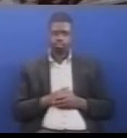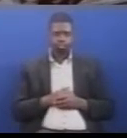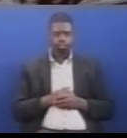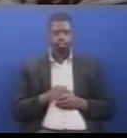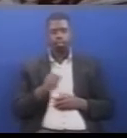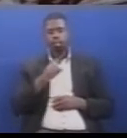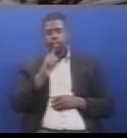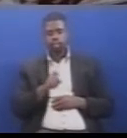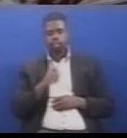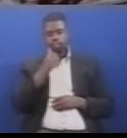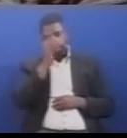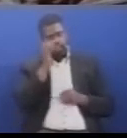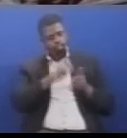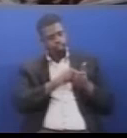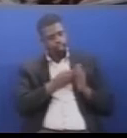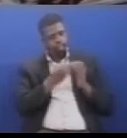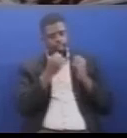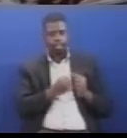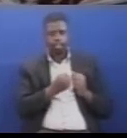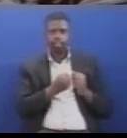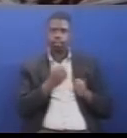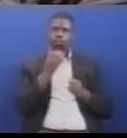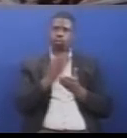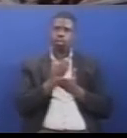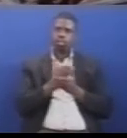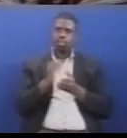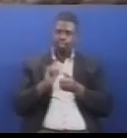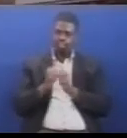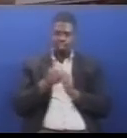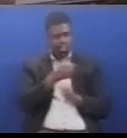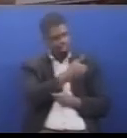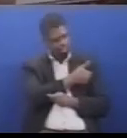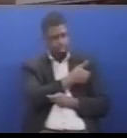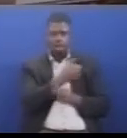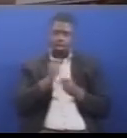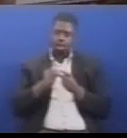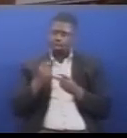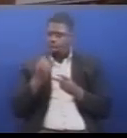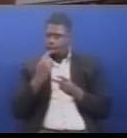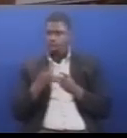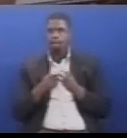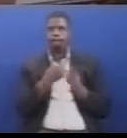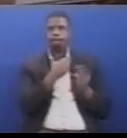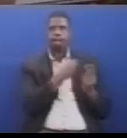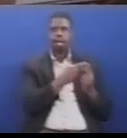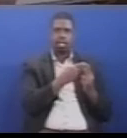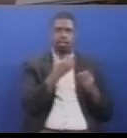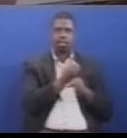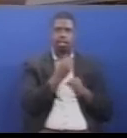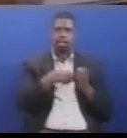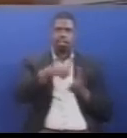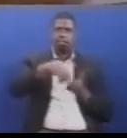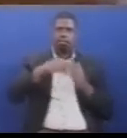serikali imeweka mkakati gani madhubuti wa kuhakikisha kuwa vifaa tiba, dawa na madaktari vinapatikana katika vituo vya